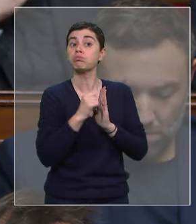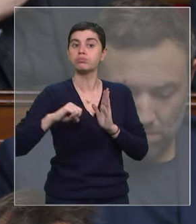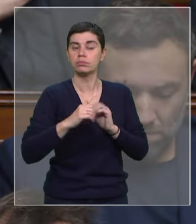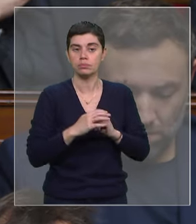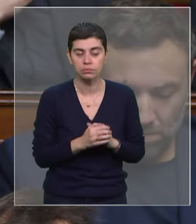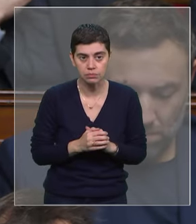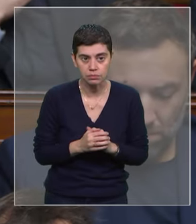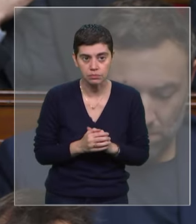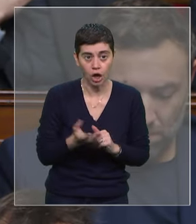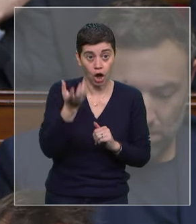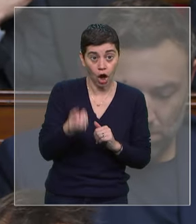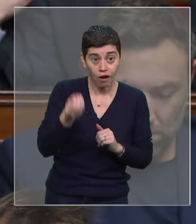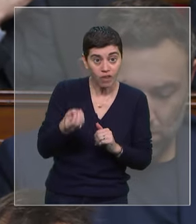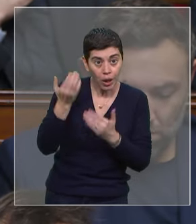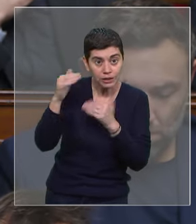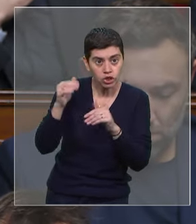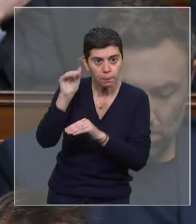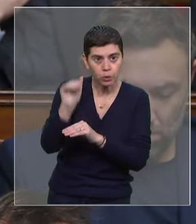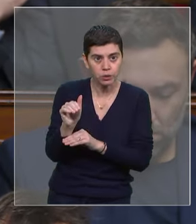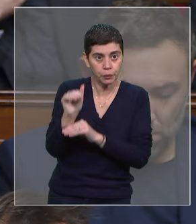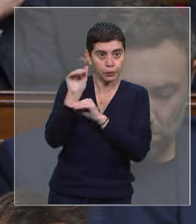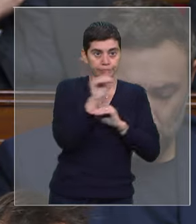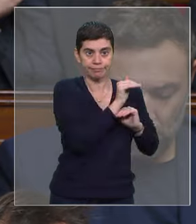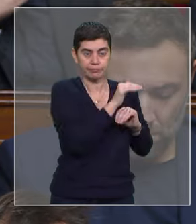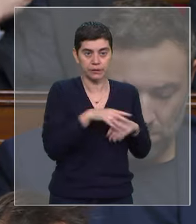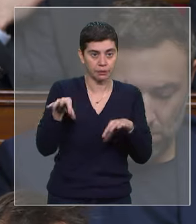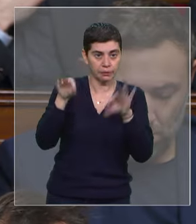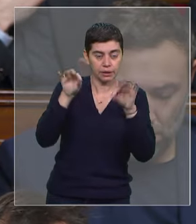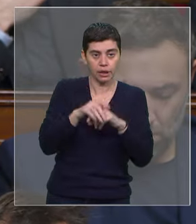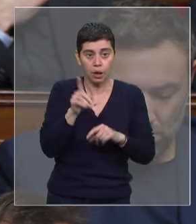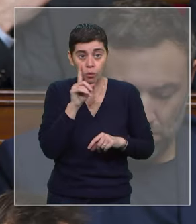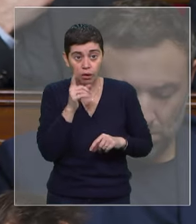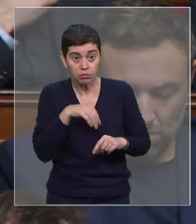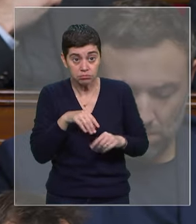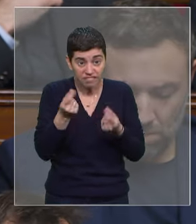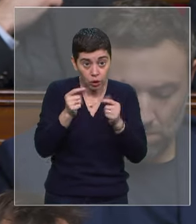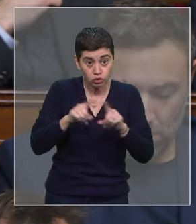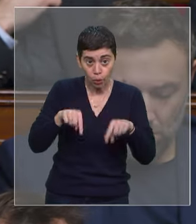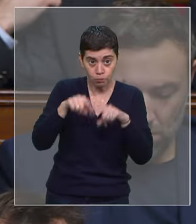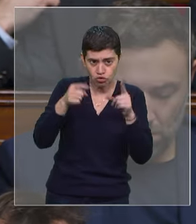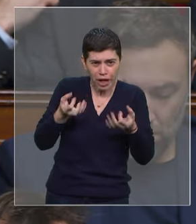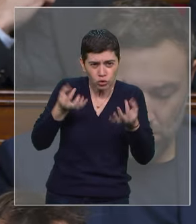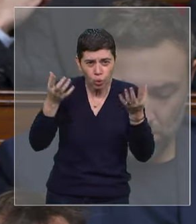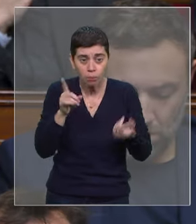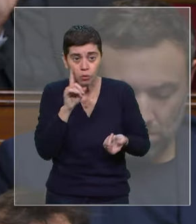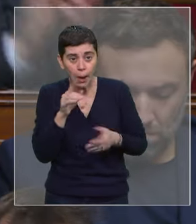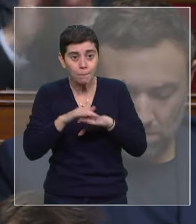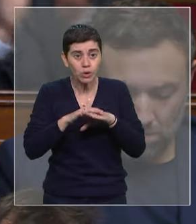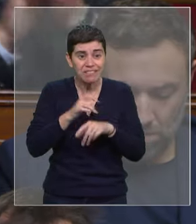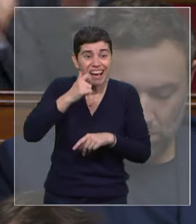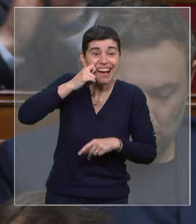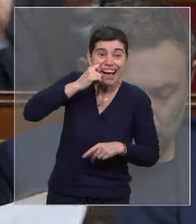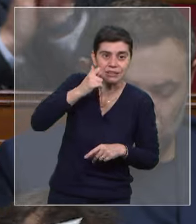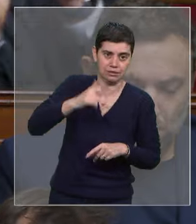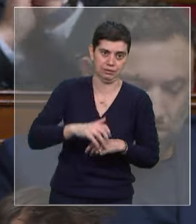protection des enfants étrangers. Et pas pour des raisons financières, parce qu'ils sont en excédent budgétaire, mais pour des raisons racistes de préférence